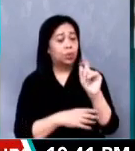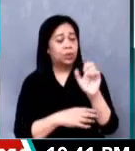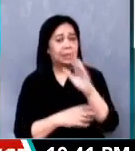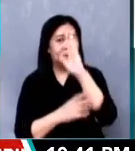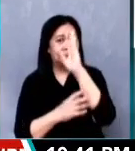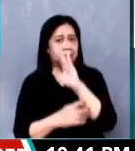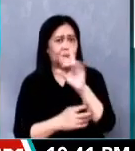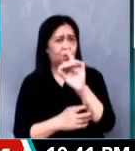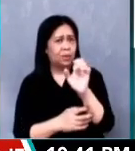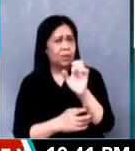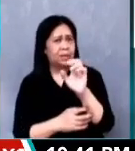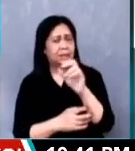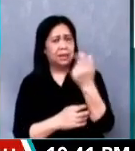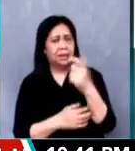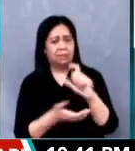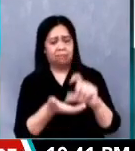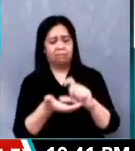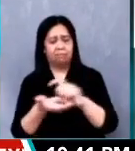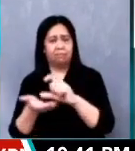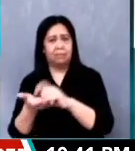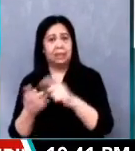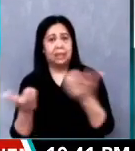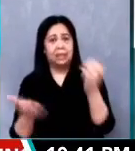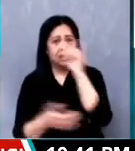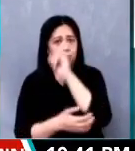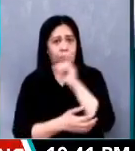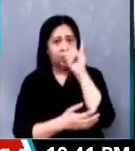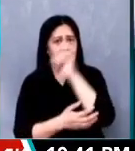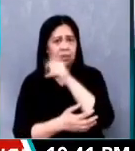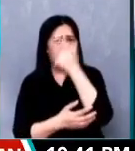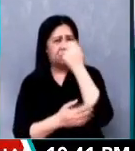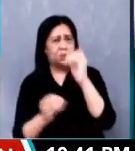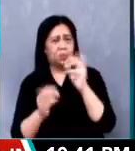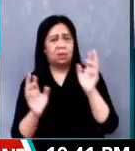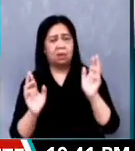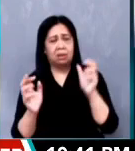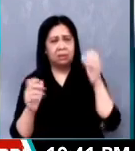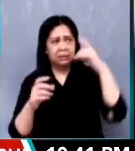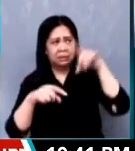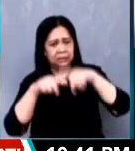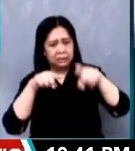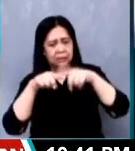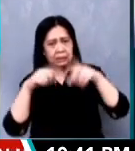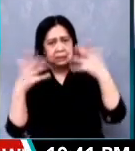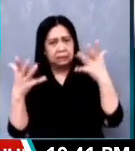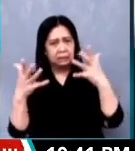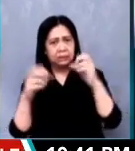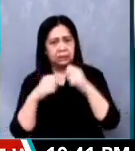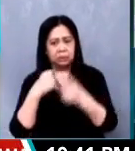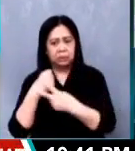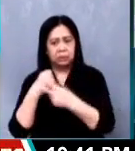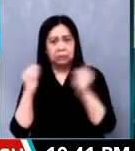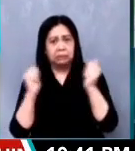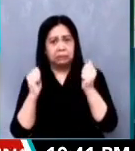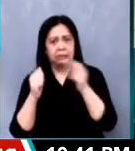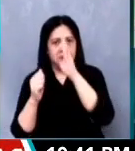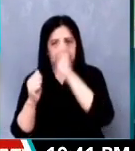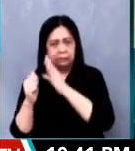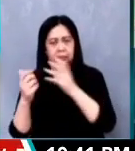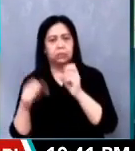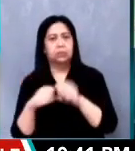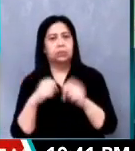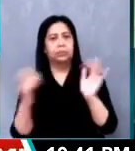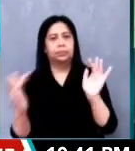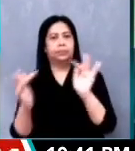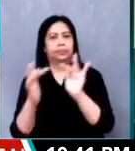ng bakuna ng Pfizer sa Iloilo dahil sa kawalan ng kuryente na nagpapagana sa cold chain storage facilities. Nakikipag-ugnayan na raw ang